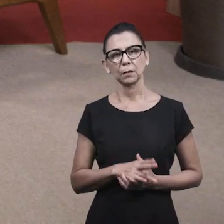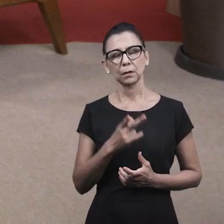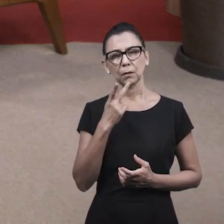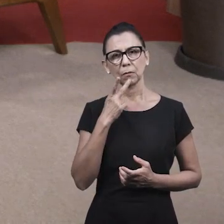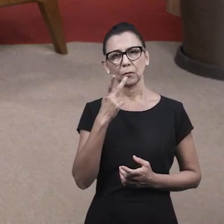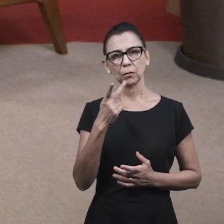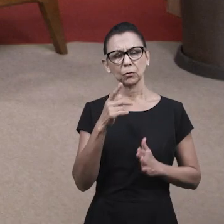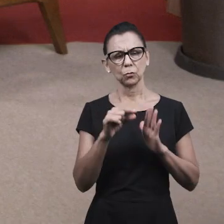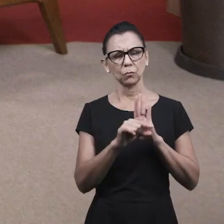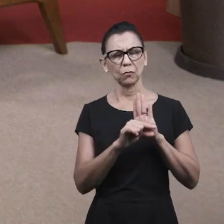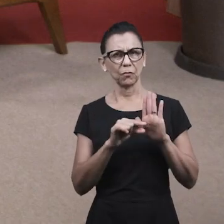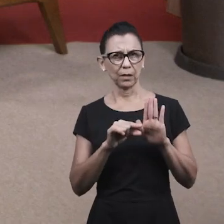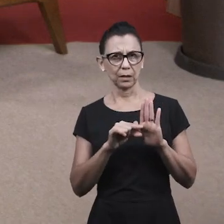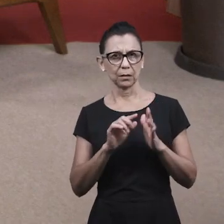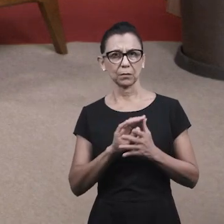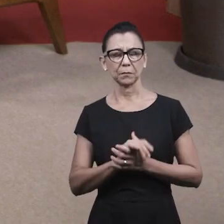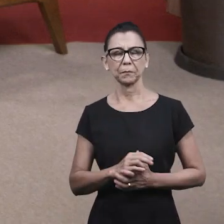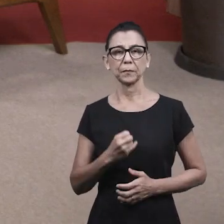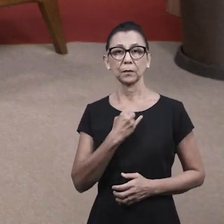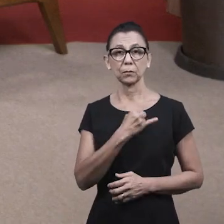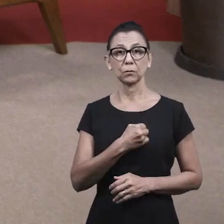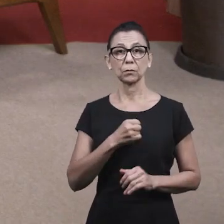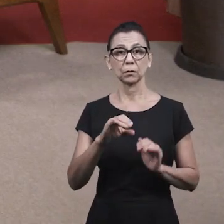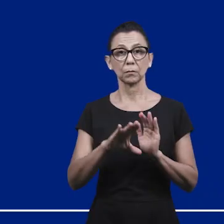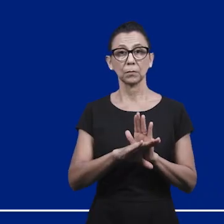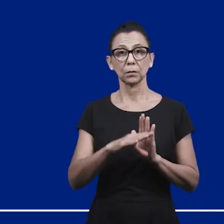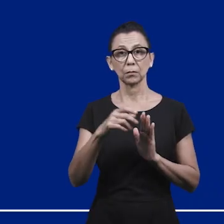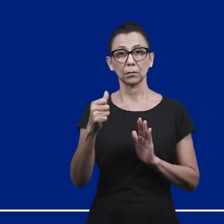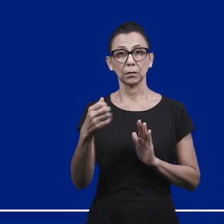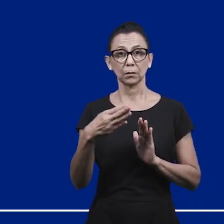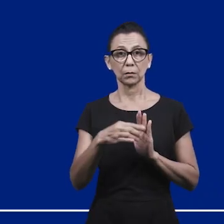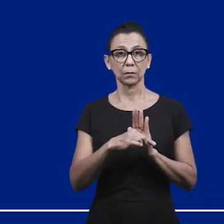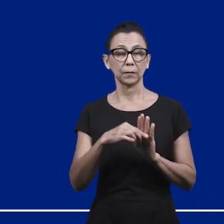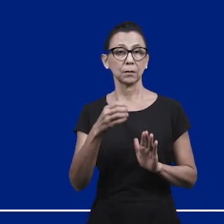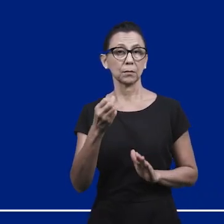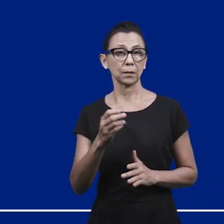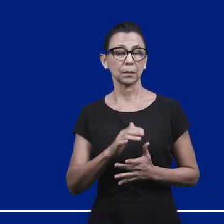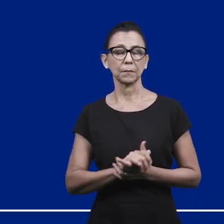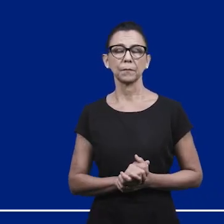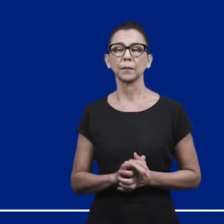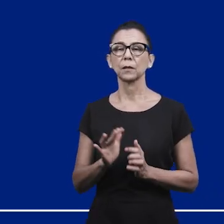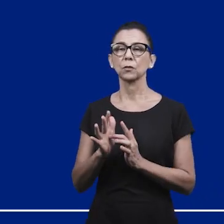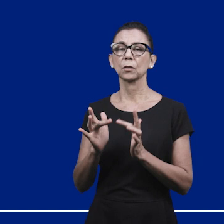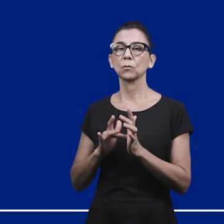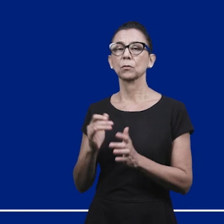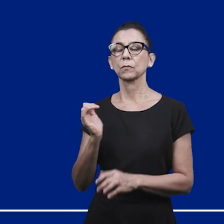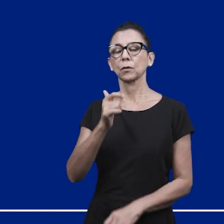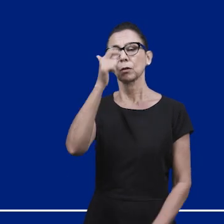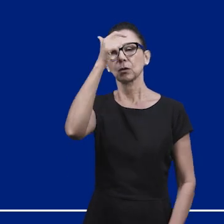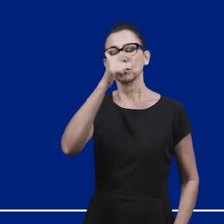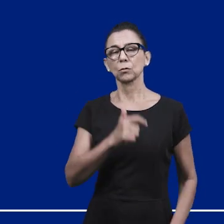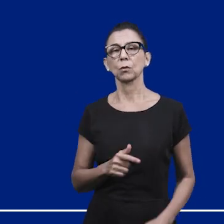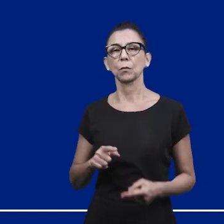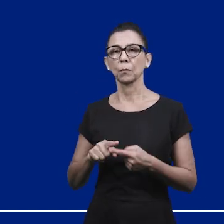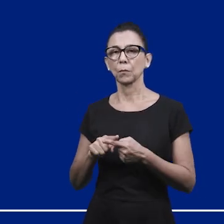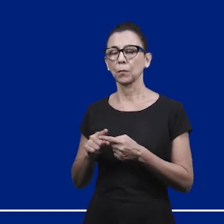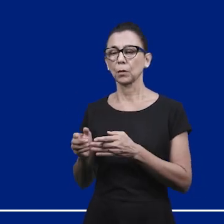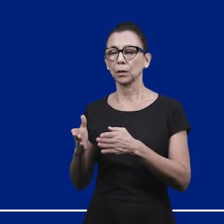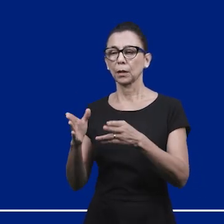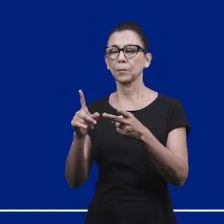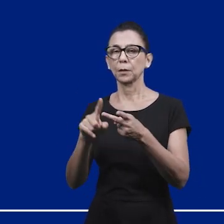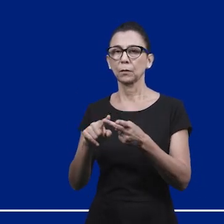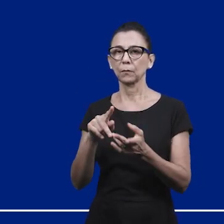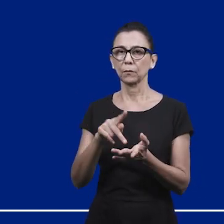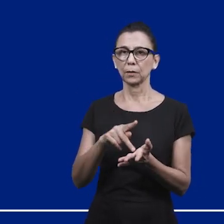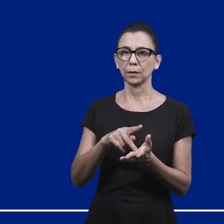puissiez commenter. Se trouve l'Évangile de Jean, chapitre 14, verset 6, qui dit, Jésus a dit, je suis le chemin,